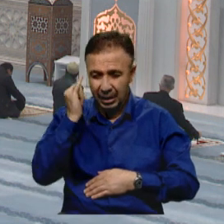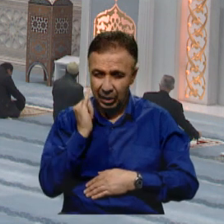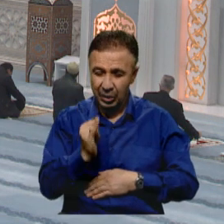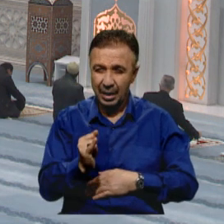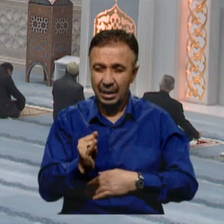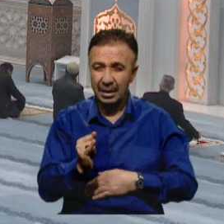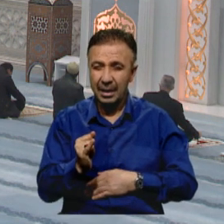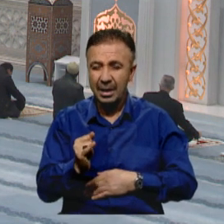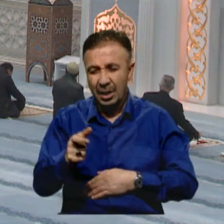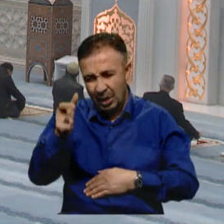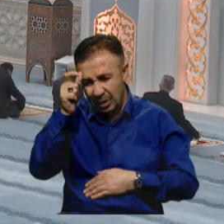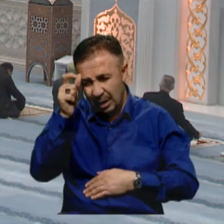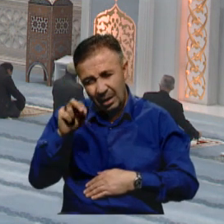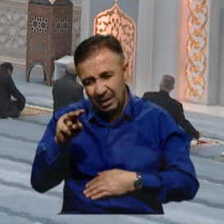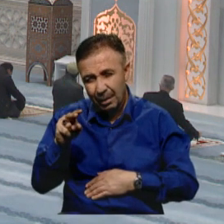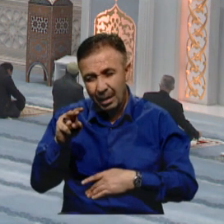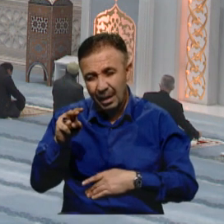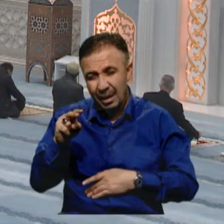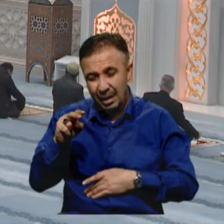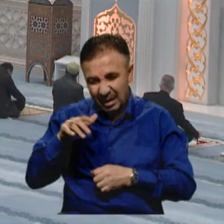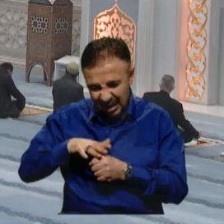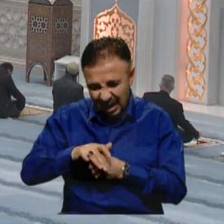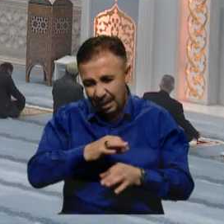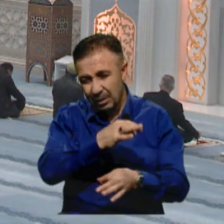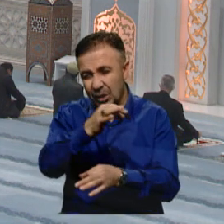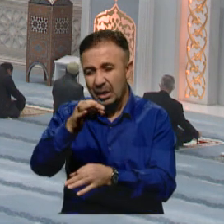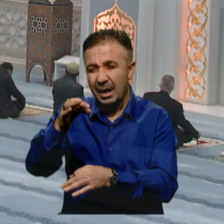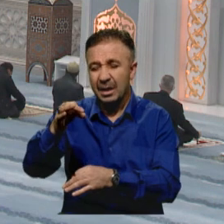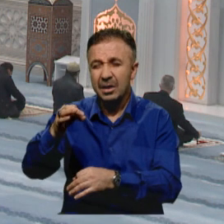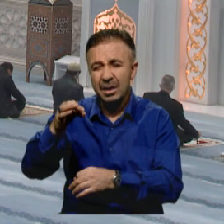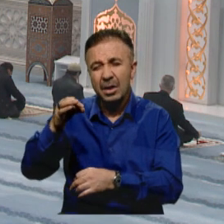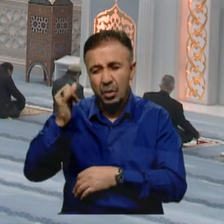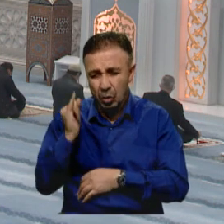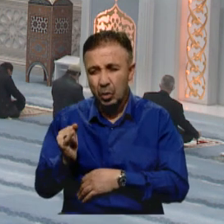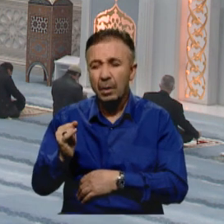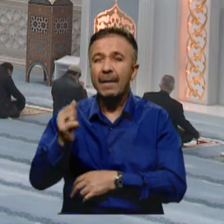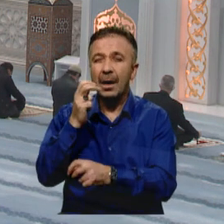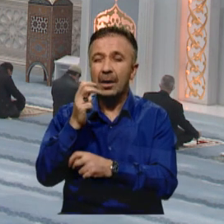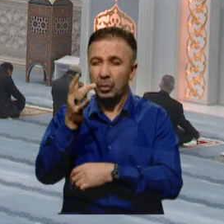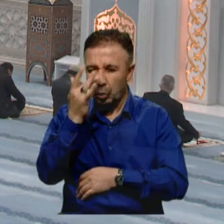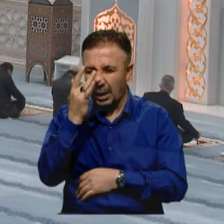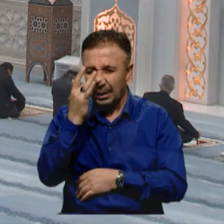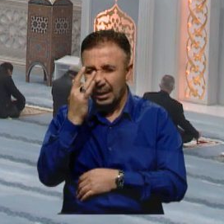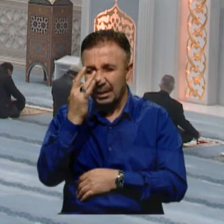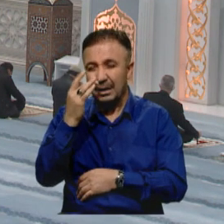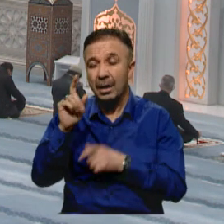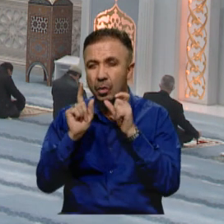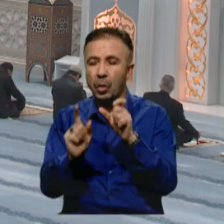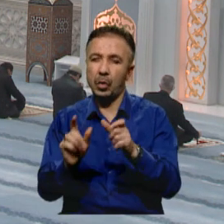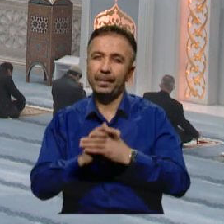şeytanlaşmış azgınların, zalimlerin şer ve tuzaklarından muhafaza eyle ya Rabbi. Mübarek cuma günü